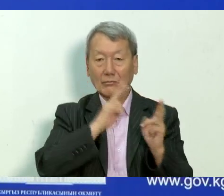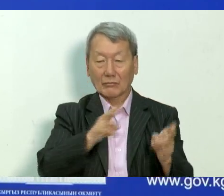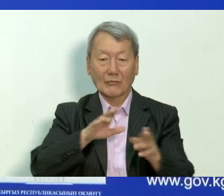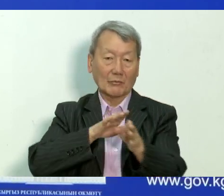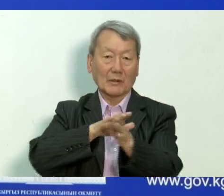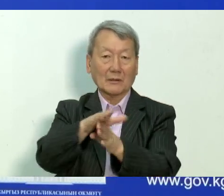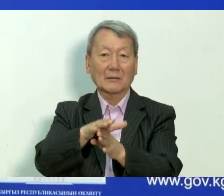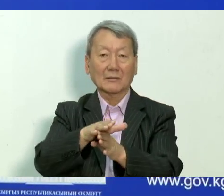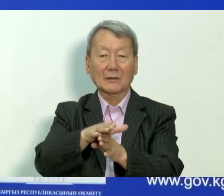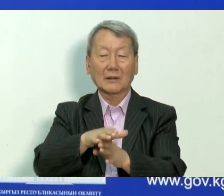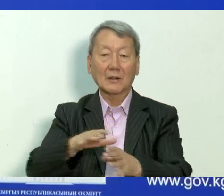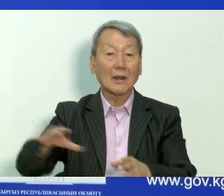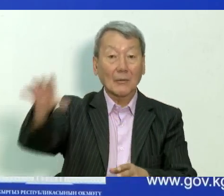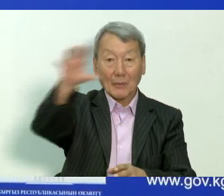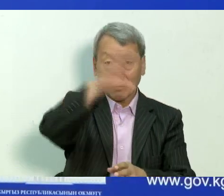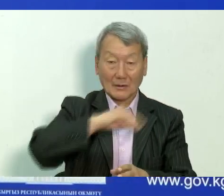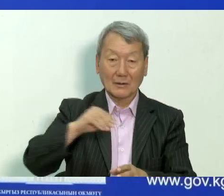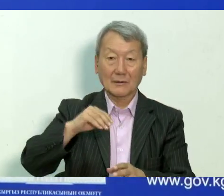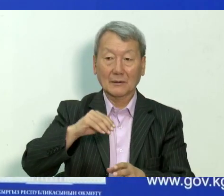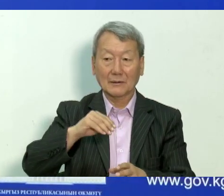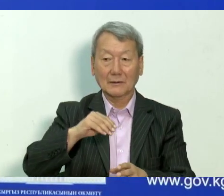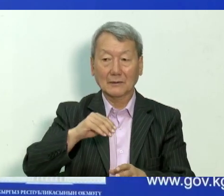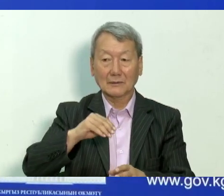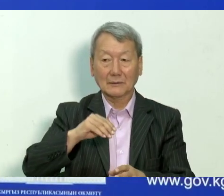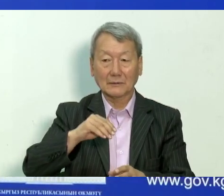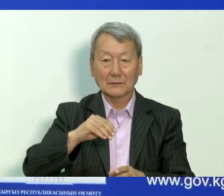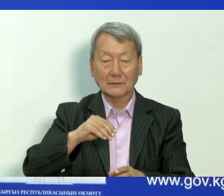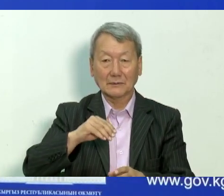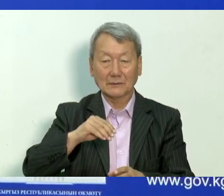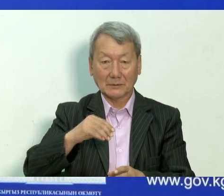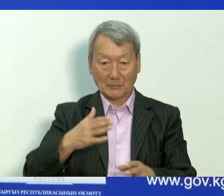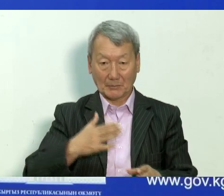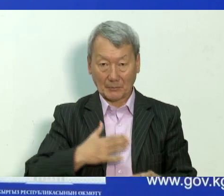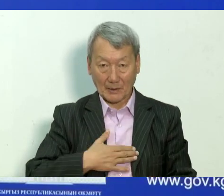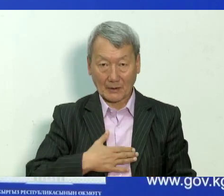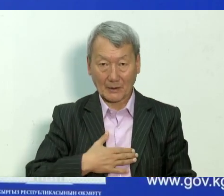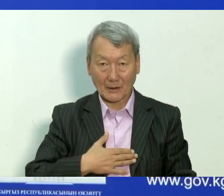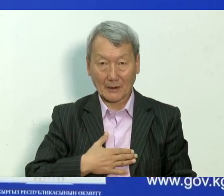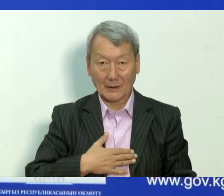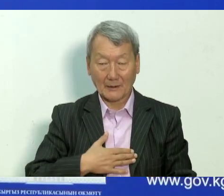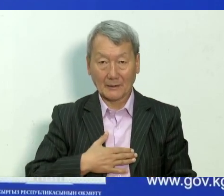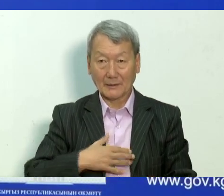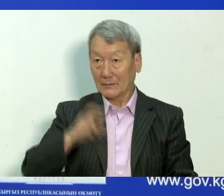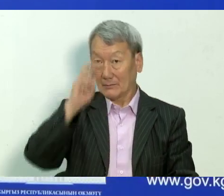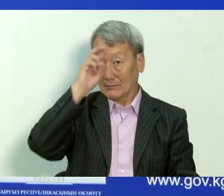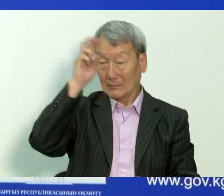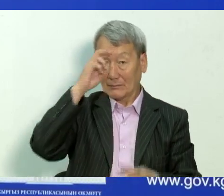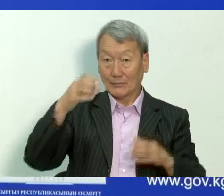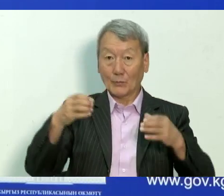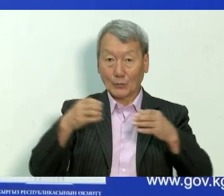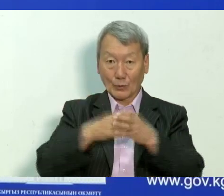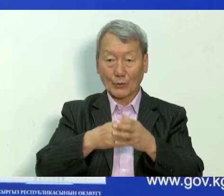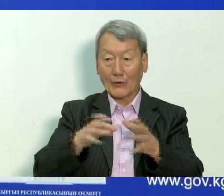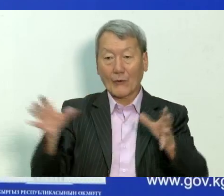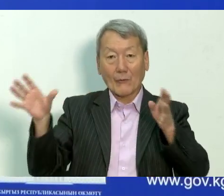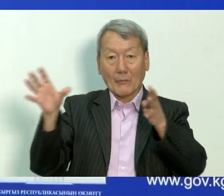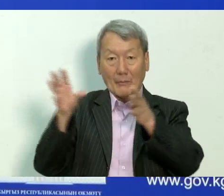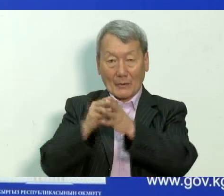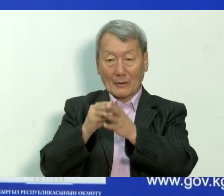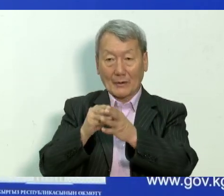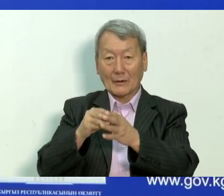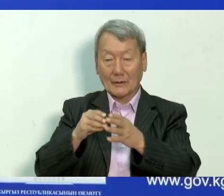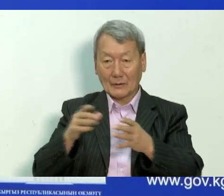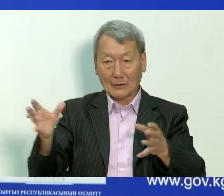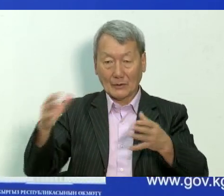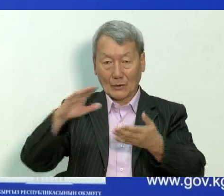чакырамын. Баарыңыздарга мен мамлекеттик органдар менен чогуу колго алыш